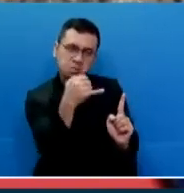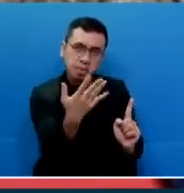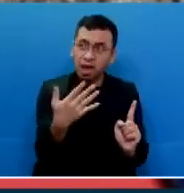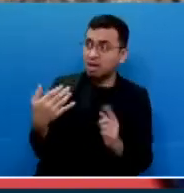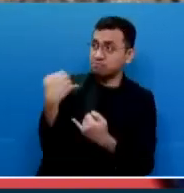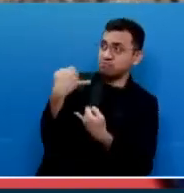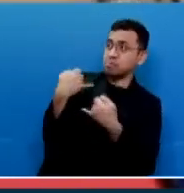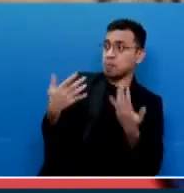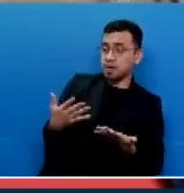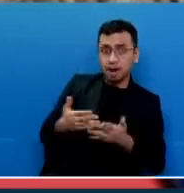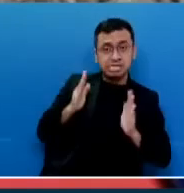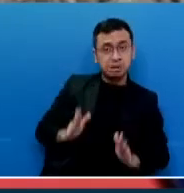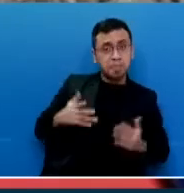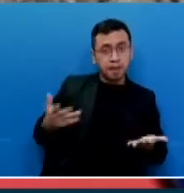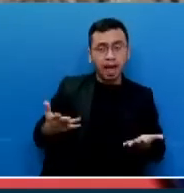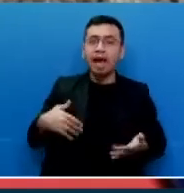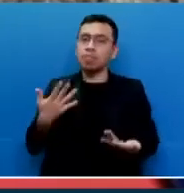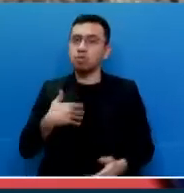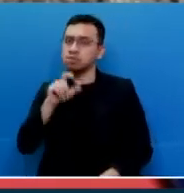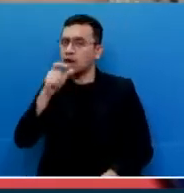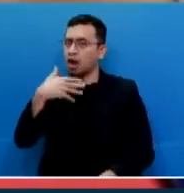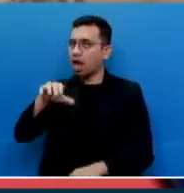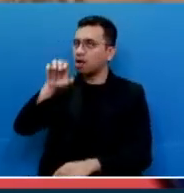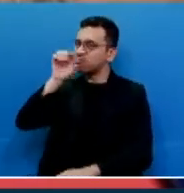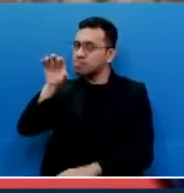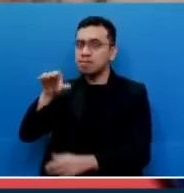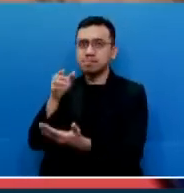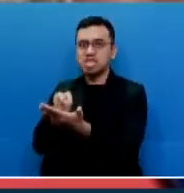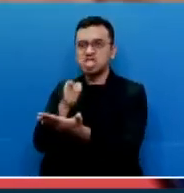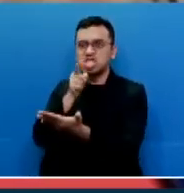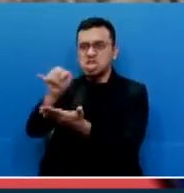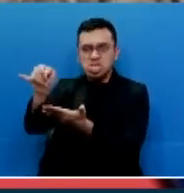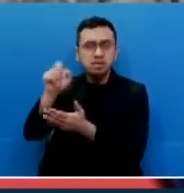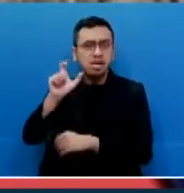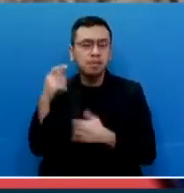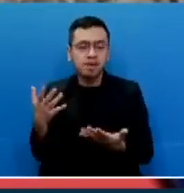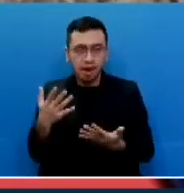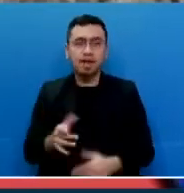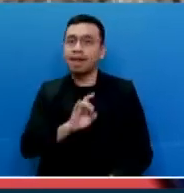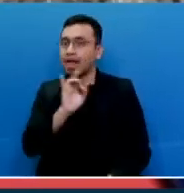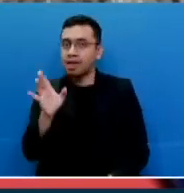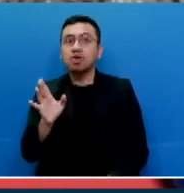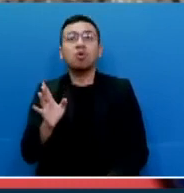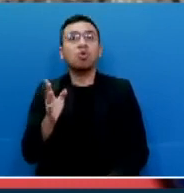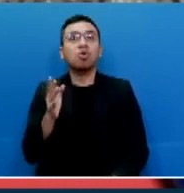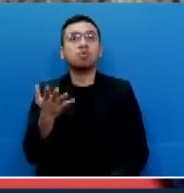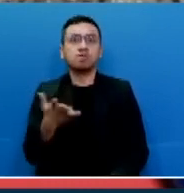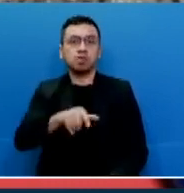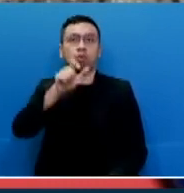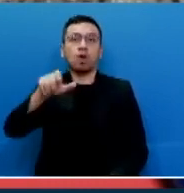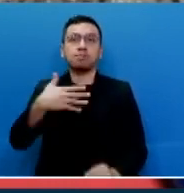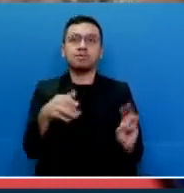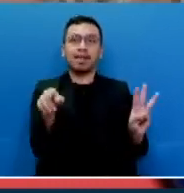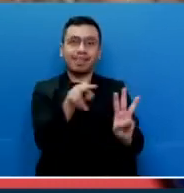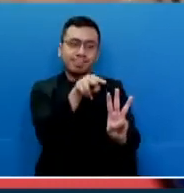basis pilihan kita Apakah manusia ini manusia yang asli genuin atau manusia yang memang punya